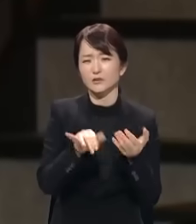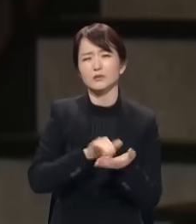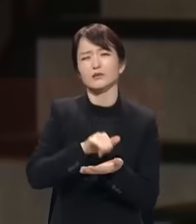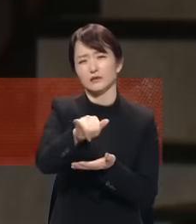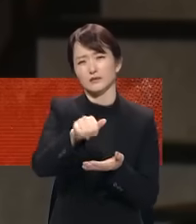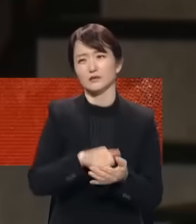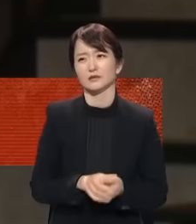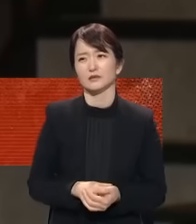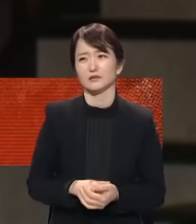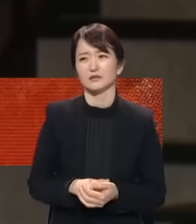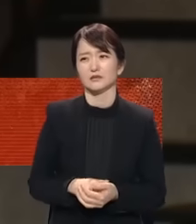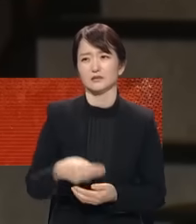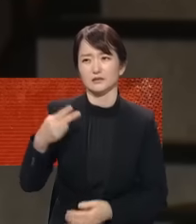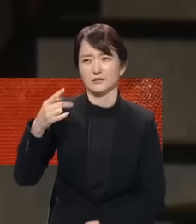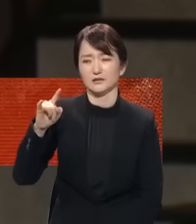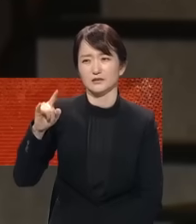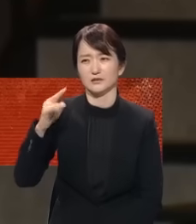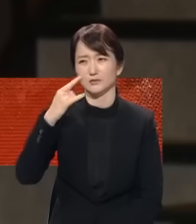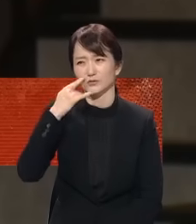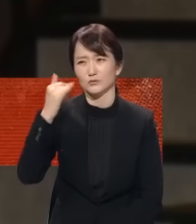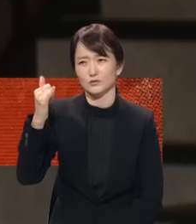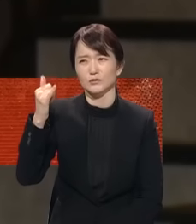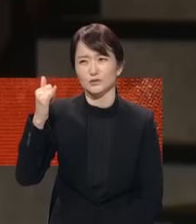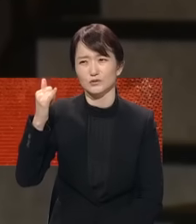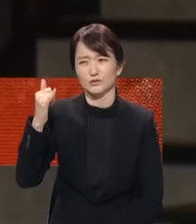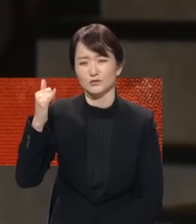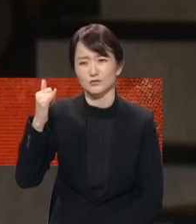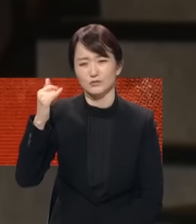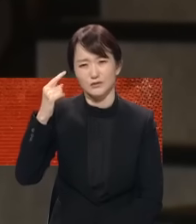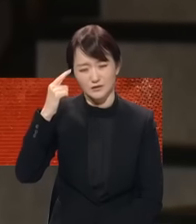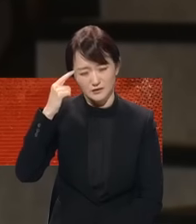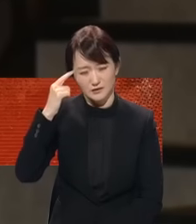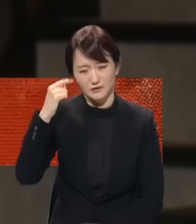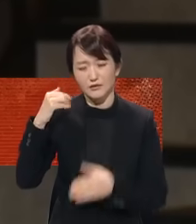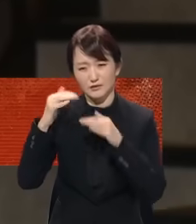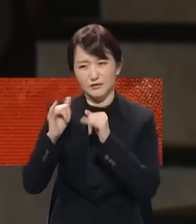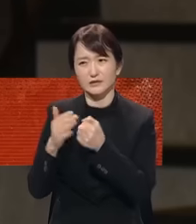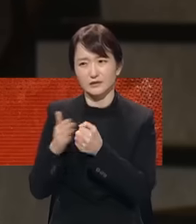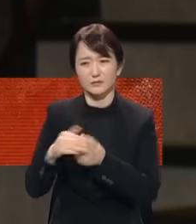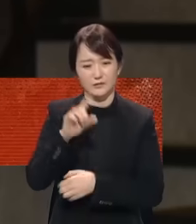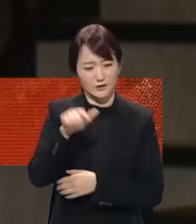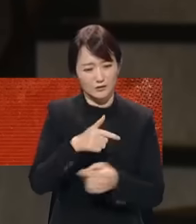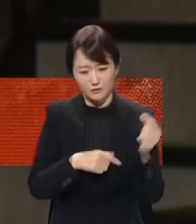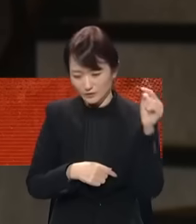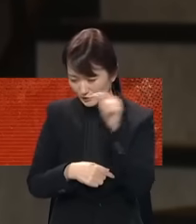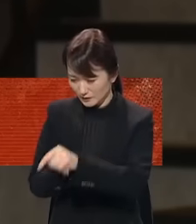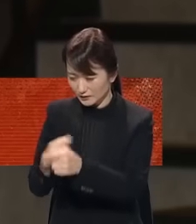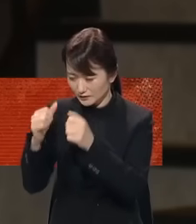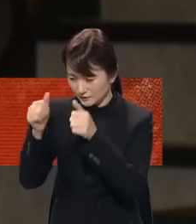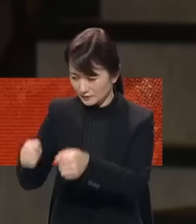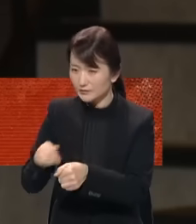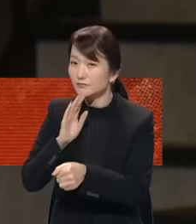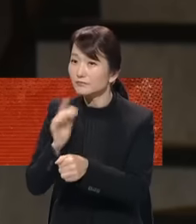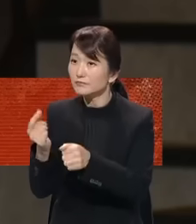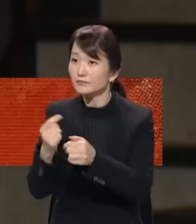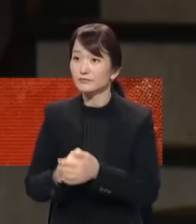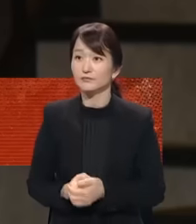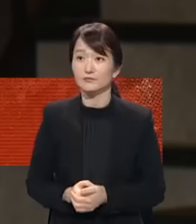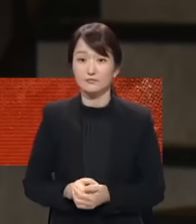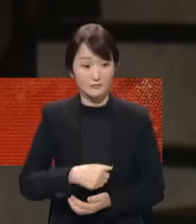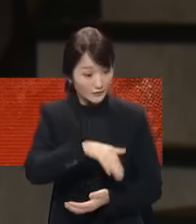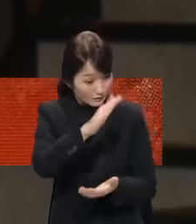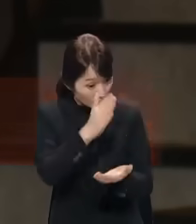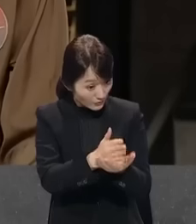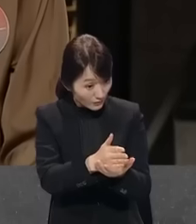갔어도 시어른은 시어른이신 거라서 일단 하루 정도라도 들리셔서 전 인사하는 게 좀 맞는 것 같고, 그럼 제가 여기서 아 가지